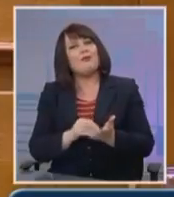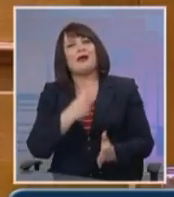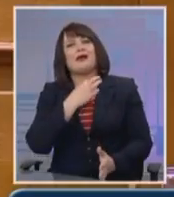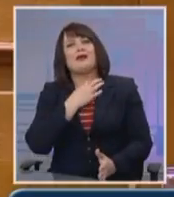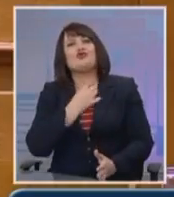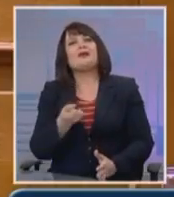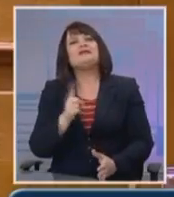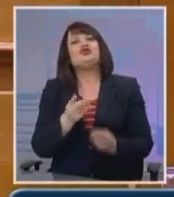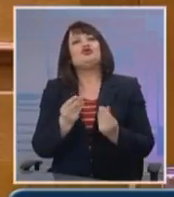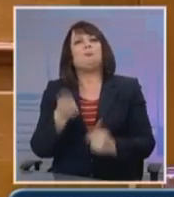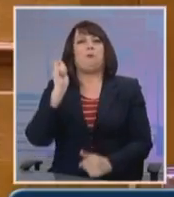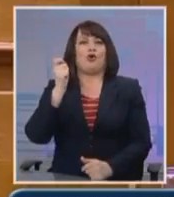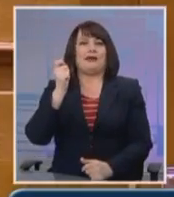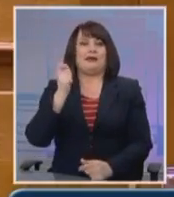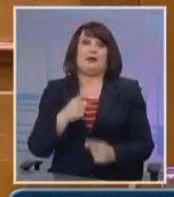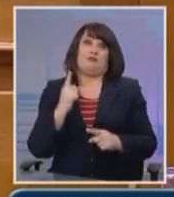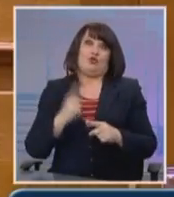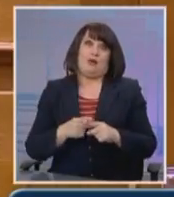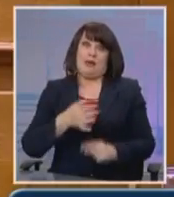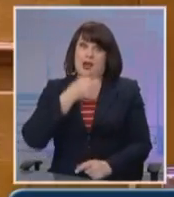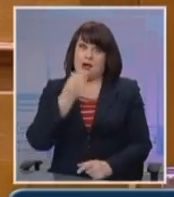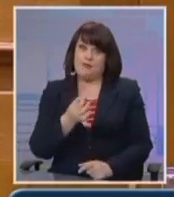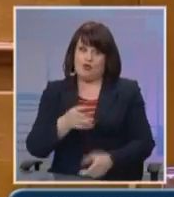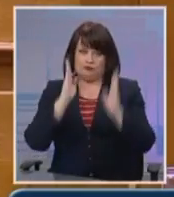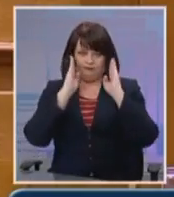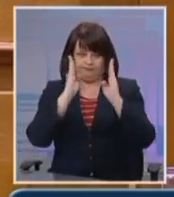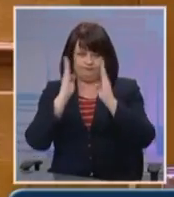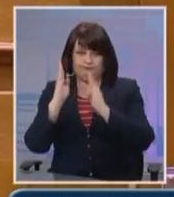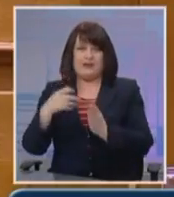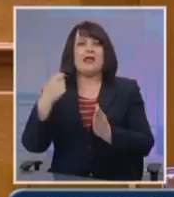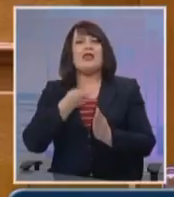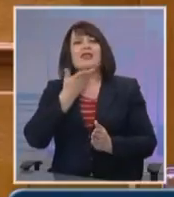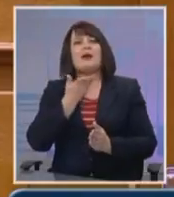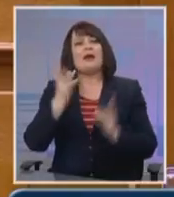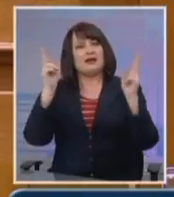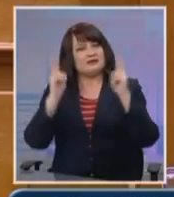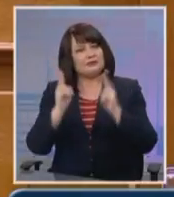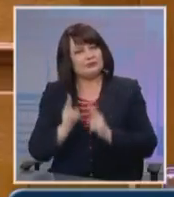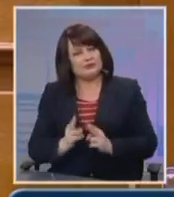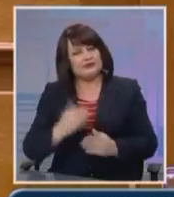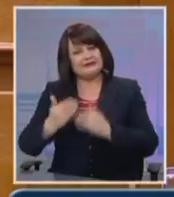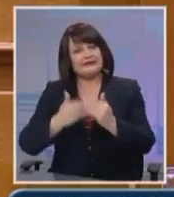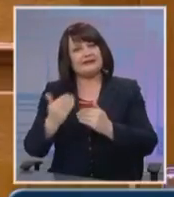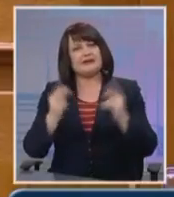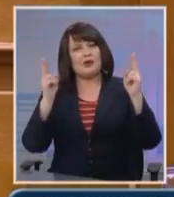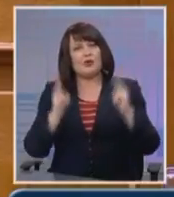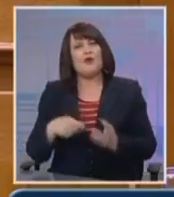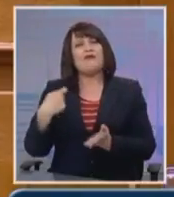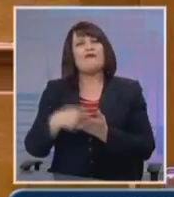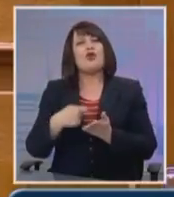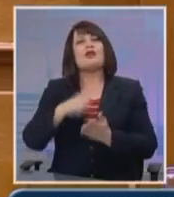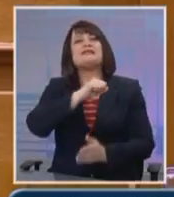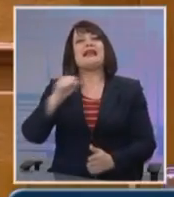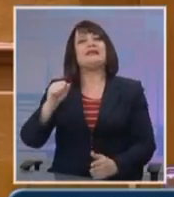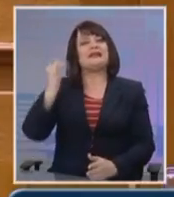πολιτικής. Με απλά λόγια, στοχευμένες μειώσεις δαπανών και σταδιακή αποκλιμάκωση φορολογικών